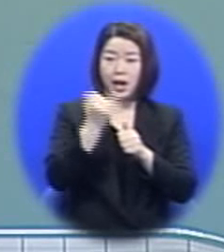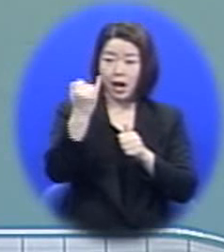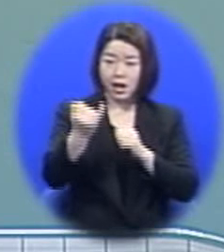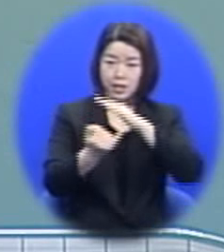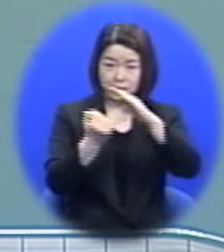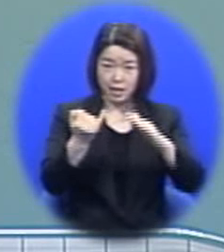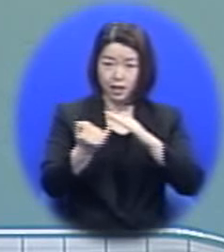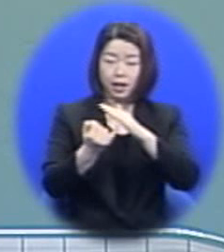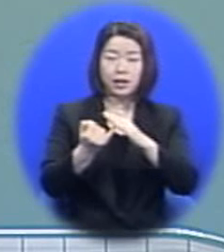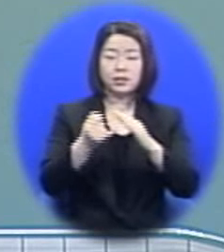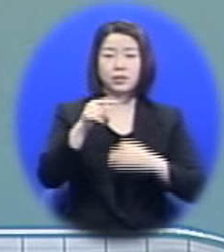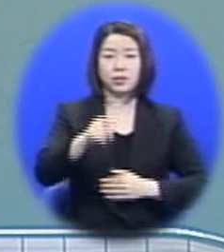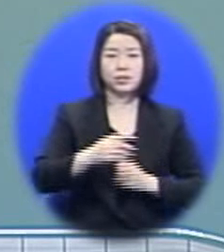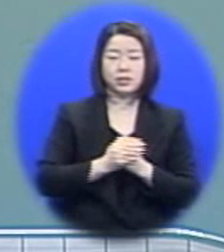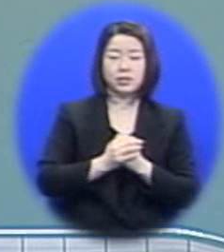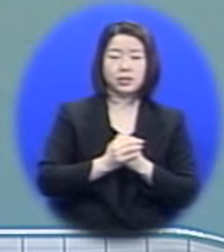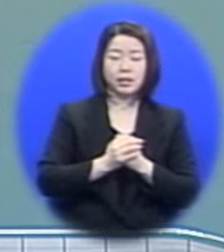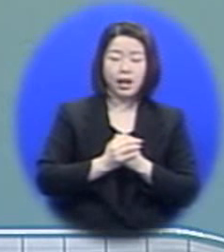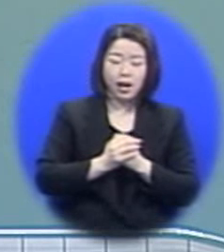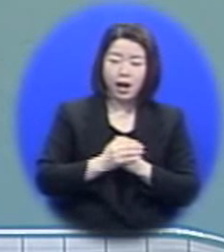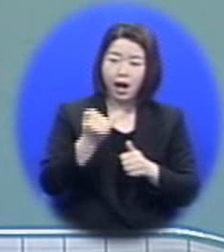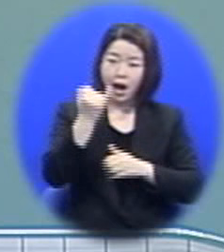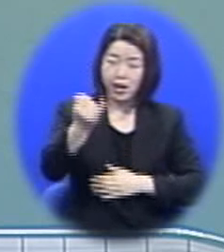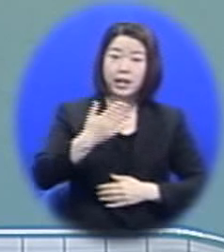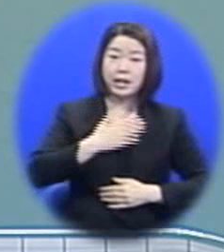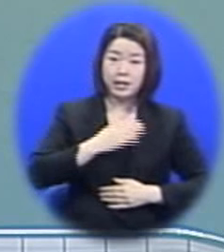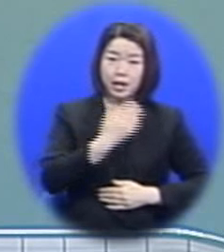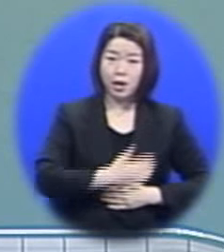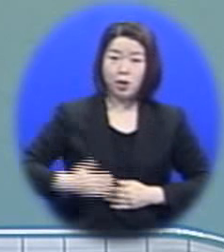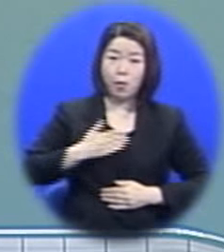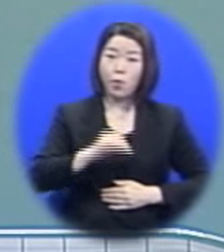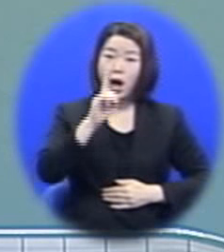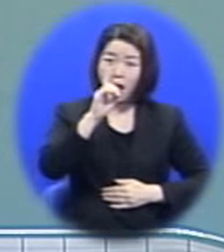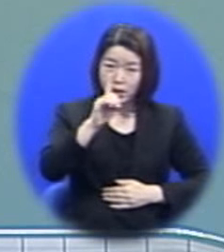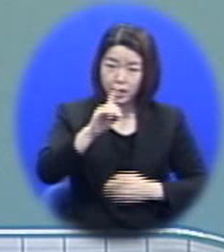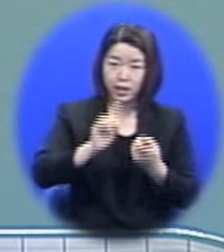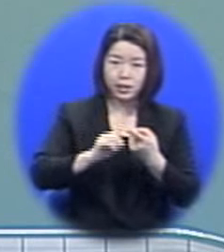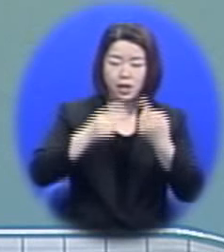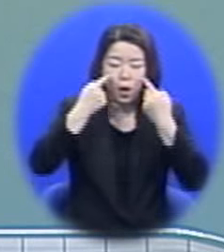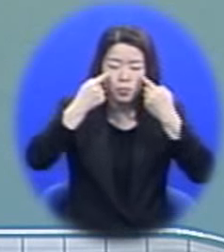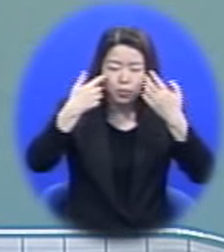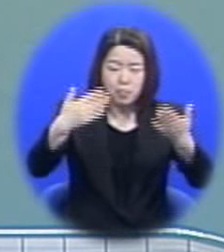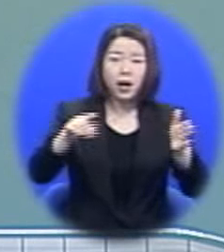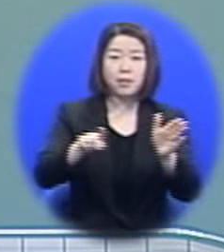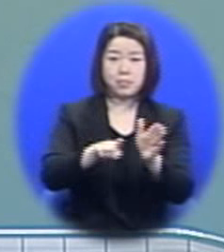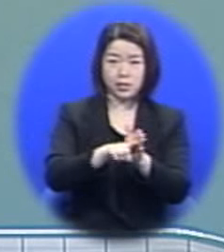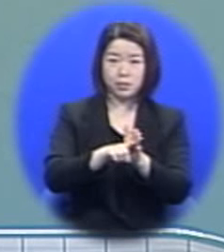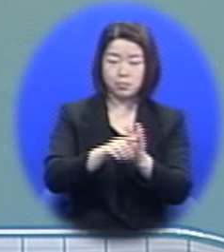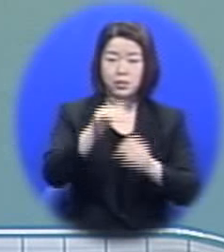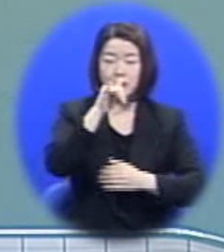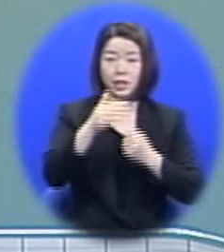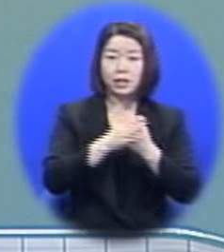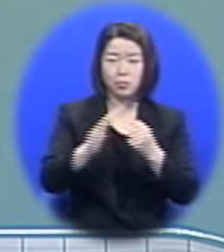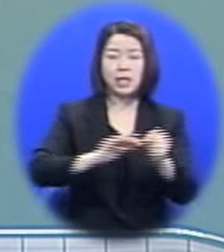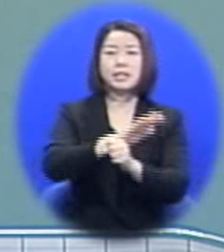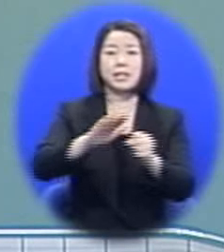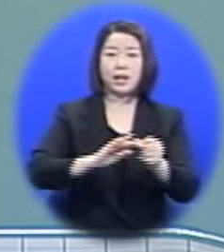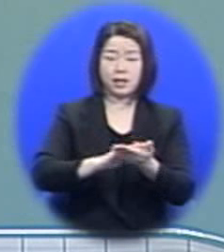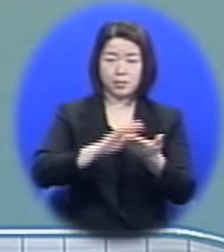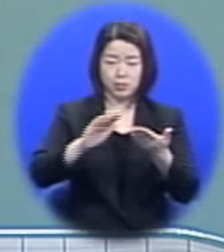것은 아내가 내 몸과 하나다라고 하는 분명한 믿음이 있는 것이 바로 사랑인 것입니다.